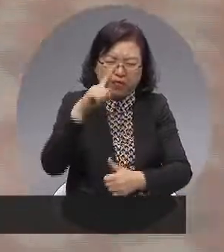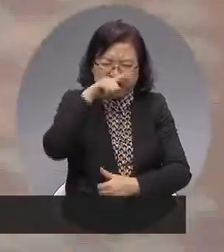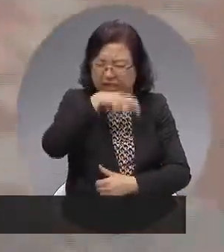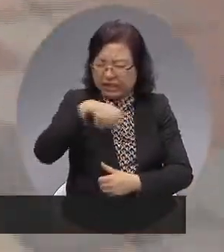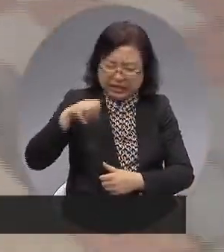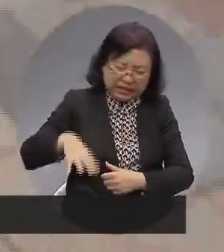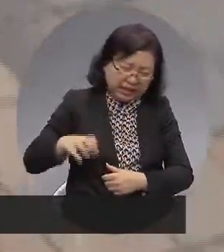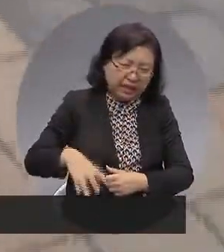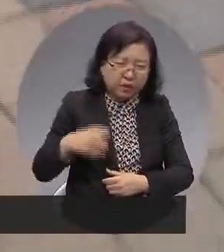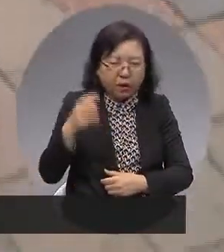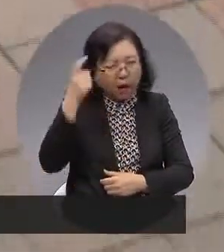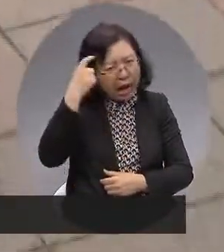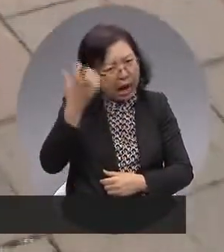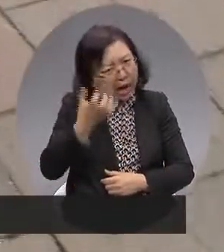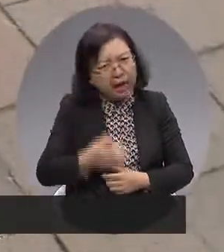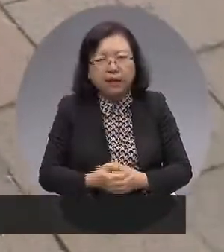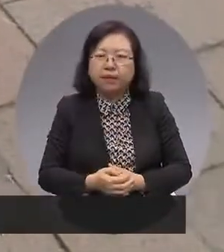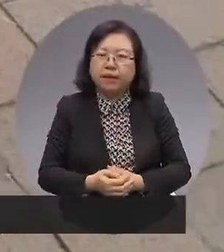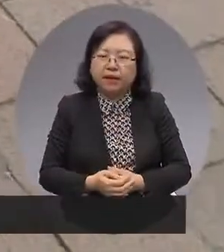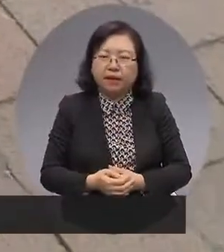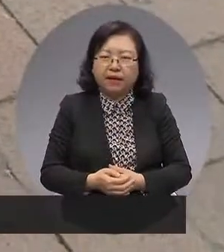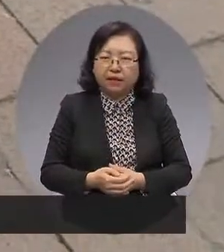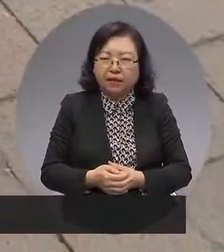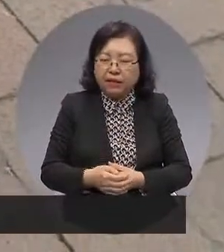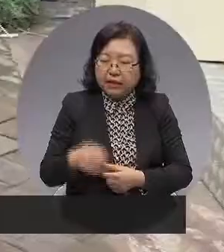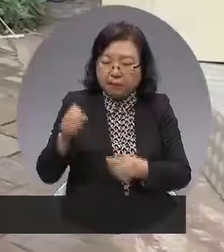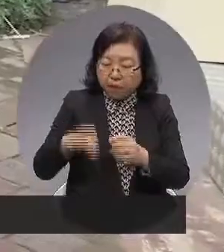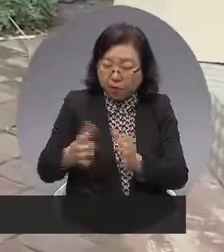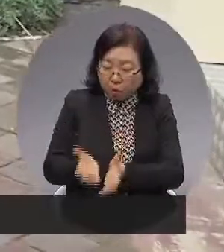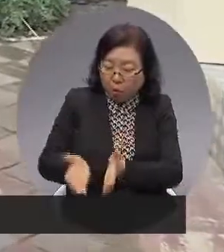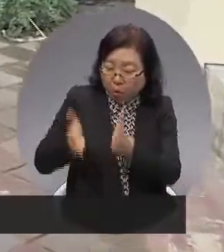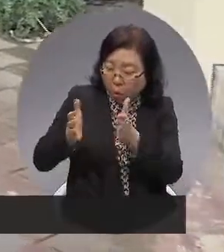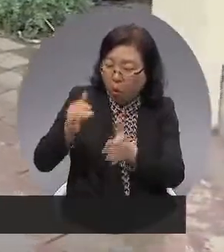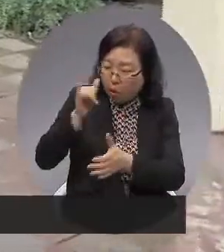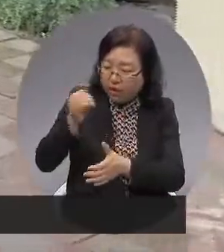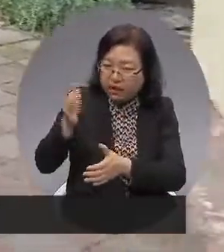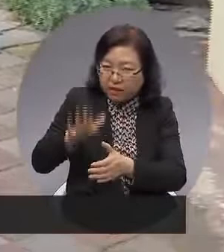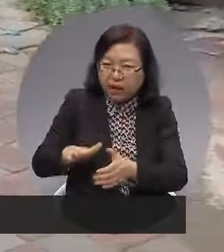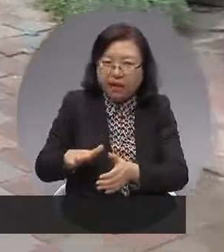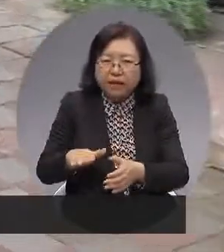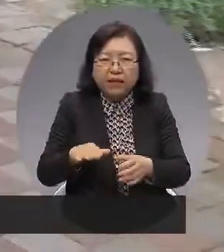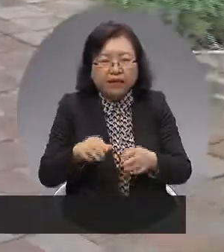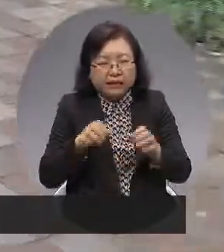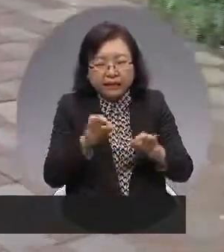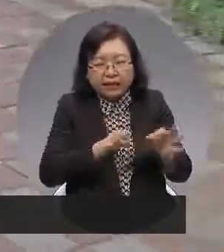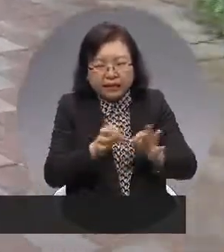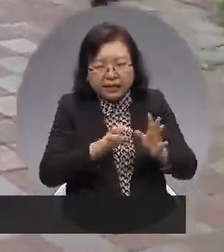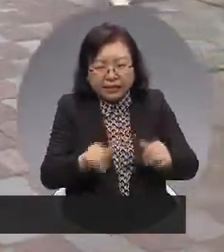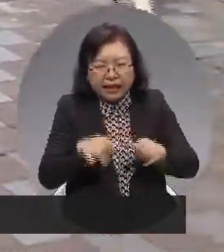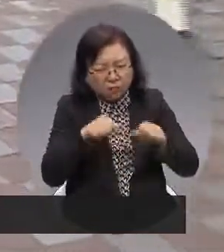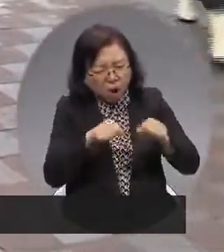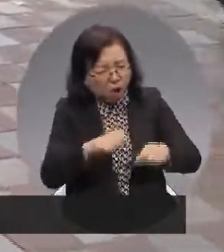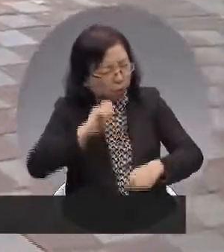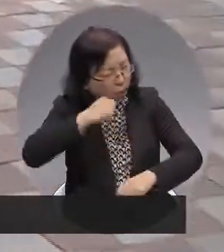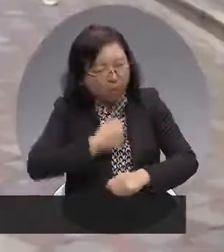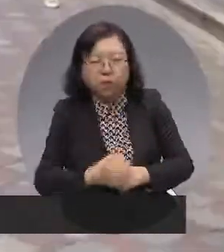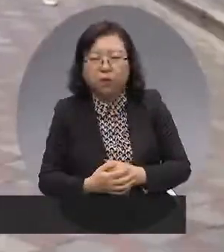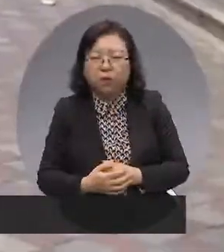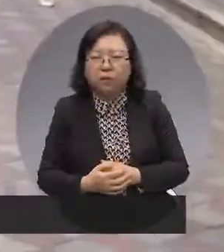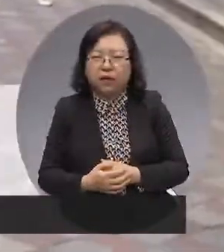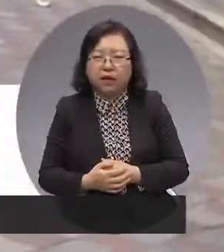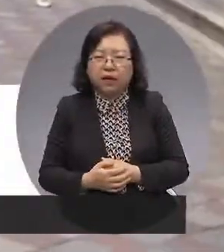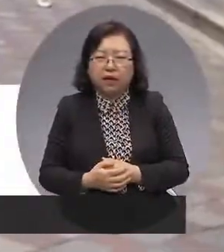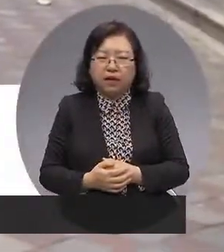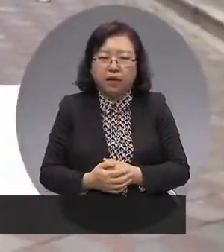골칫거립니다. 근처에 쓰레기통이 있지만 상인들은 매일 쓰레기와의 전쟁을 벌이고 있습니다. 투적장을